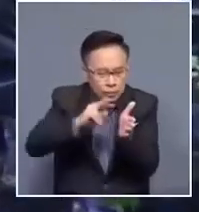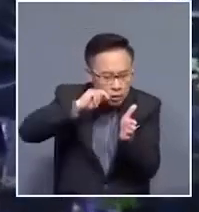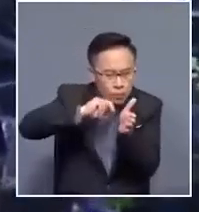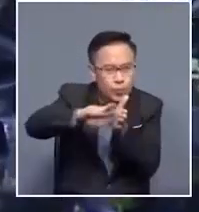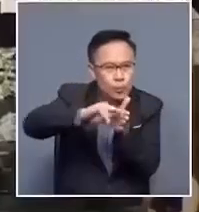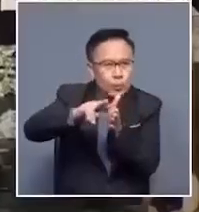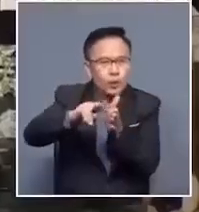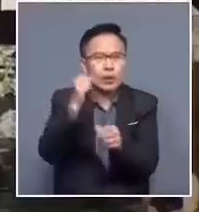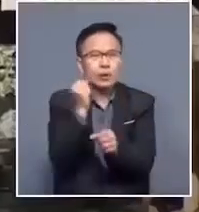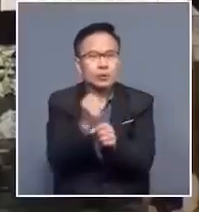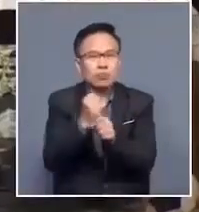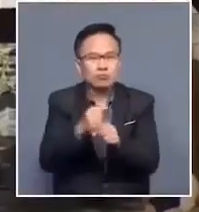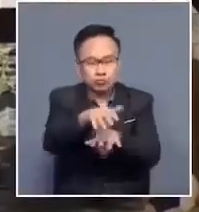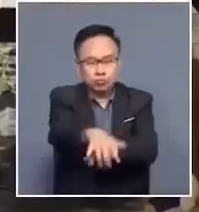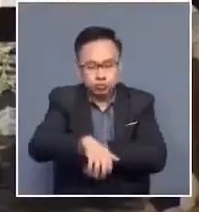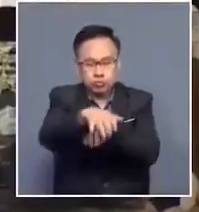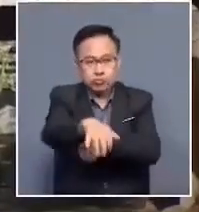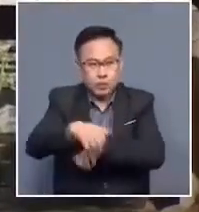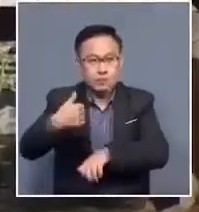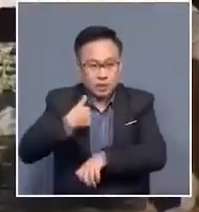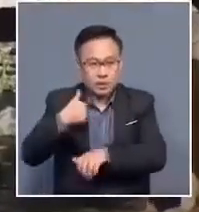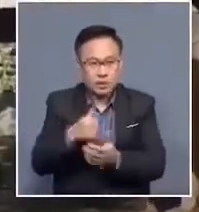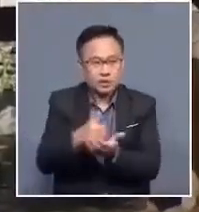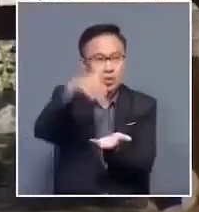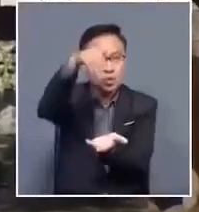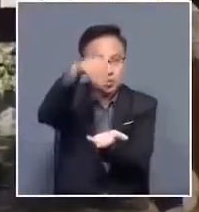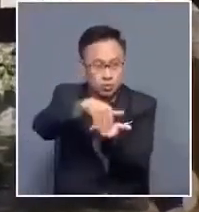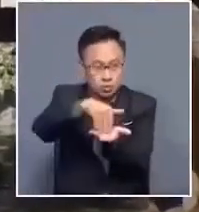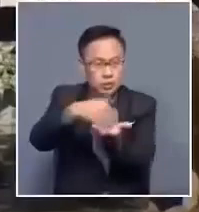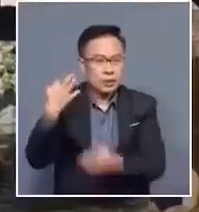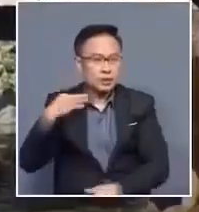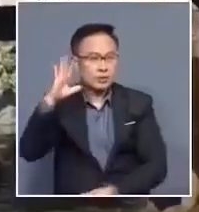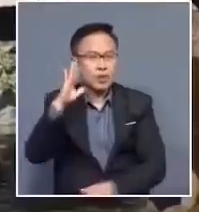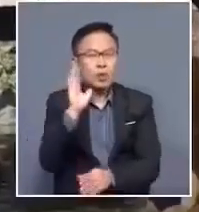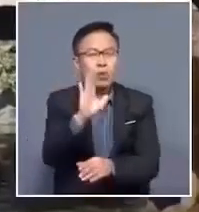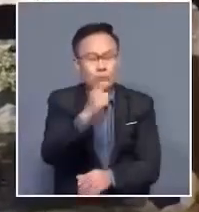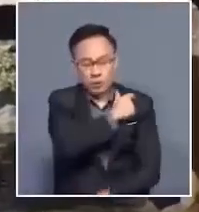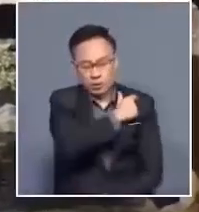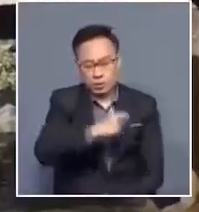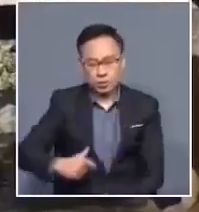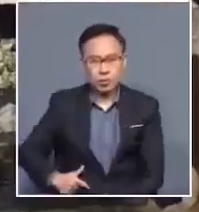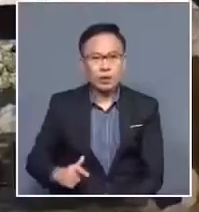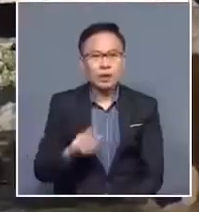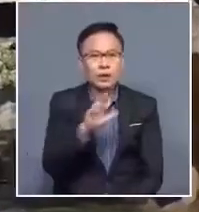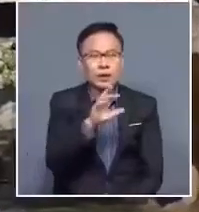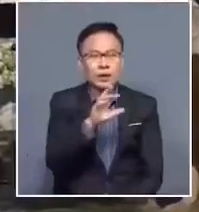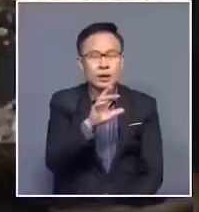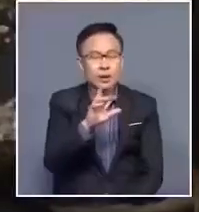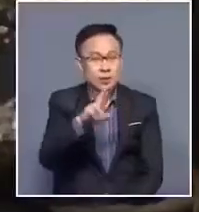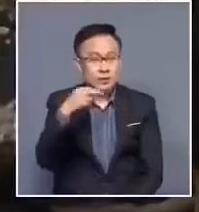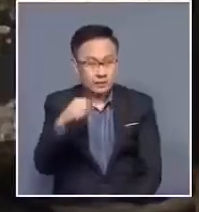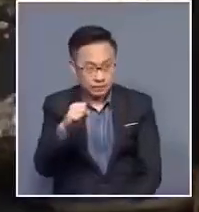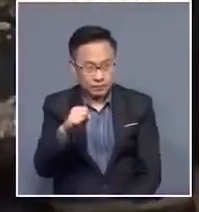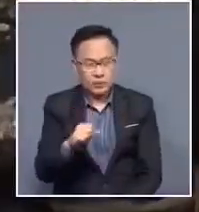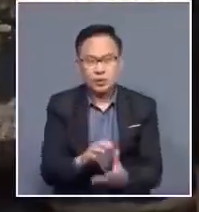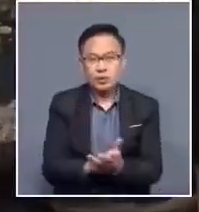ๆก็พอดีเป็นโอกาสดีที่ทางศูนย์หน่วยการใหญ่จิตอาสาพระราชทาน904วปร.เนี่ยได้ประสานทางกรุงเทพมหาน